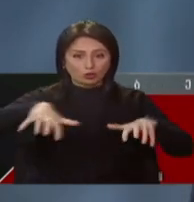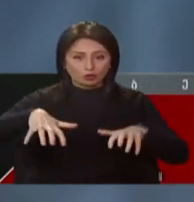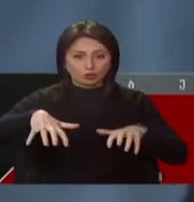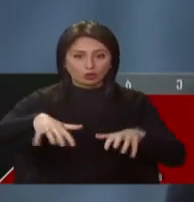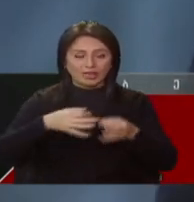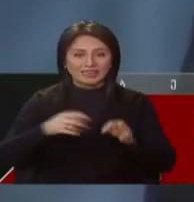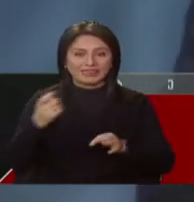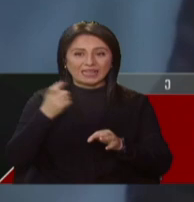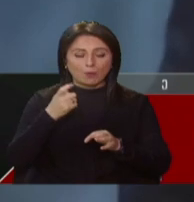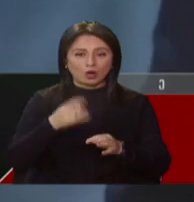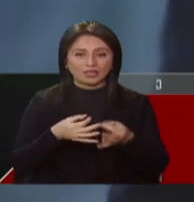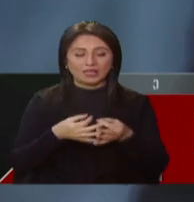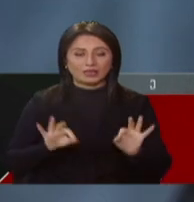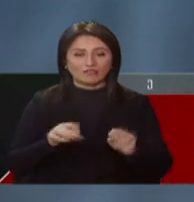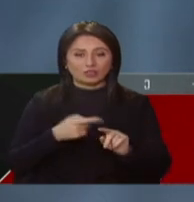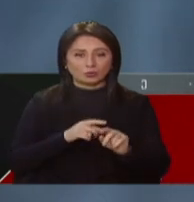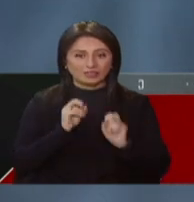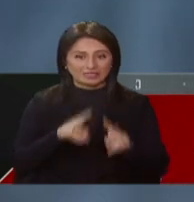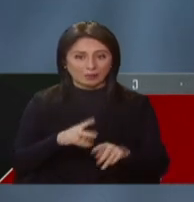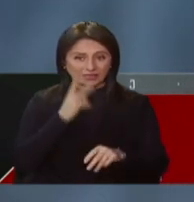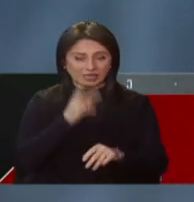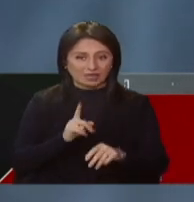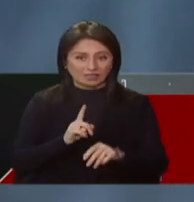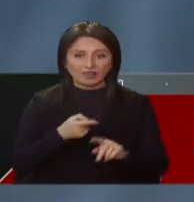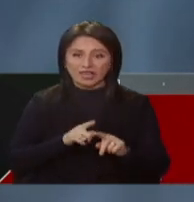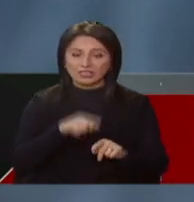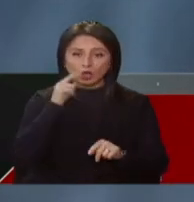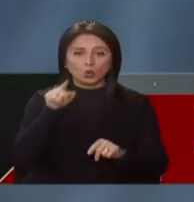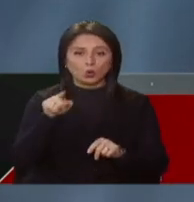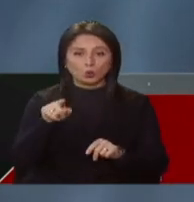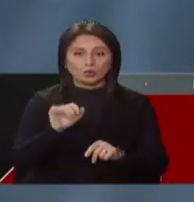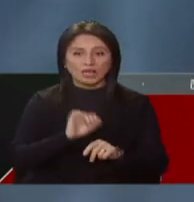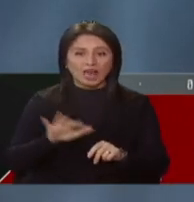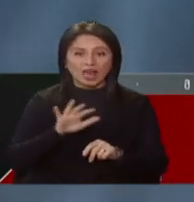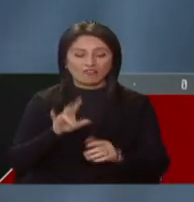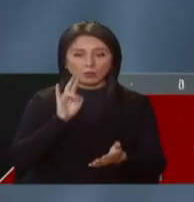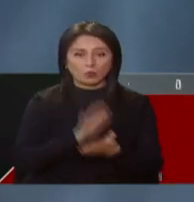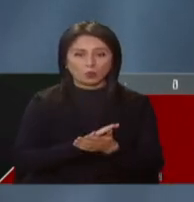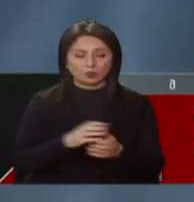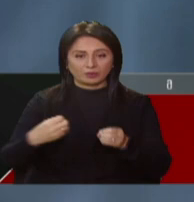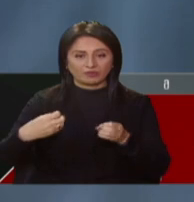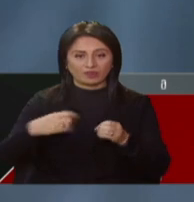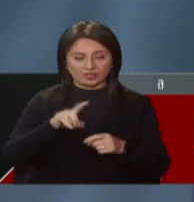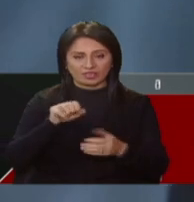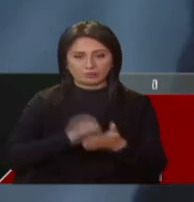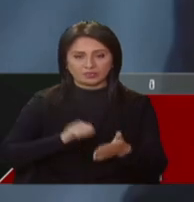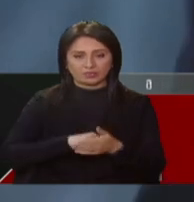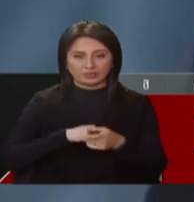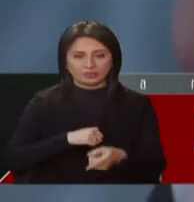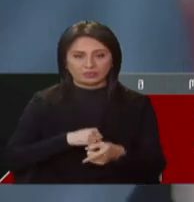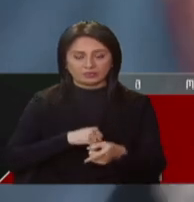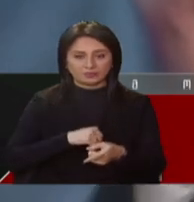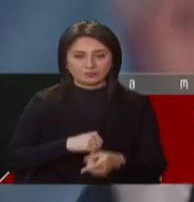და დემოკრატიასა და თავისუფლებას საფრთხედ ხედავს. ეს რუსეთს დასავლეთთან მუდმივი დაპირისპირების